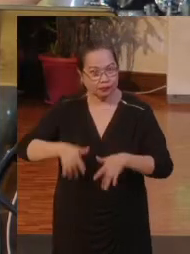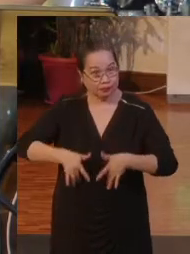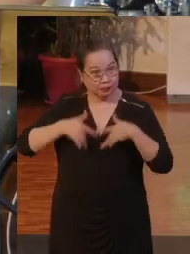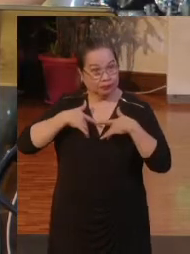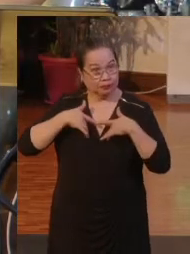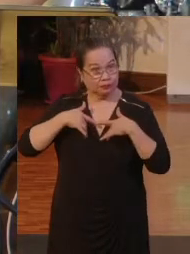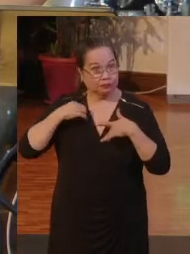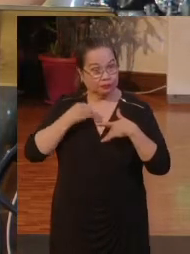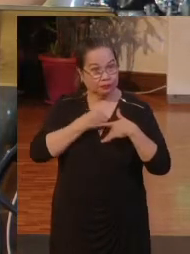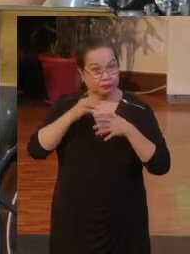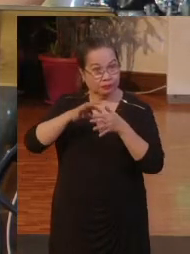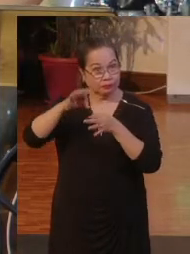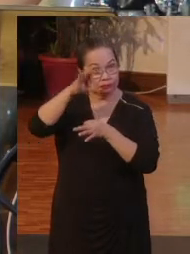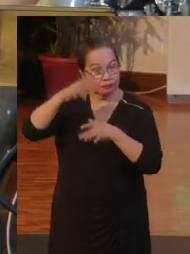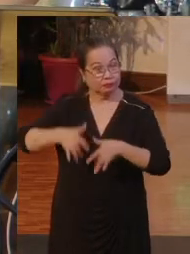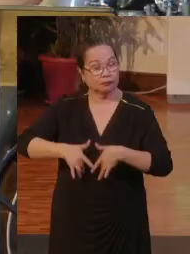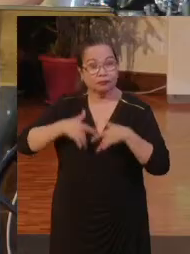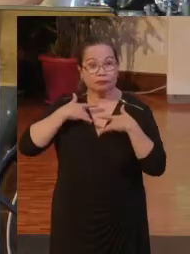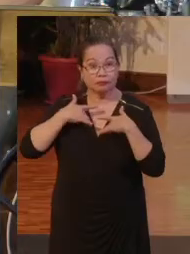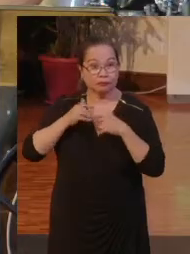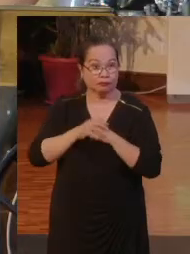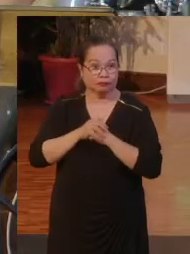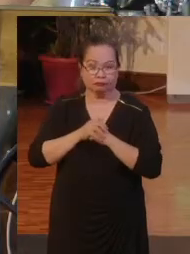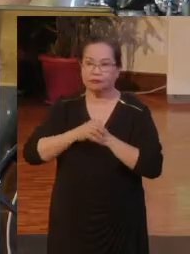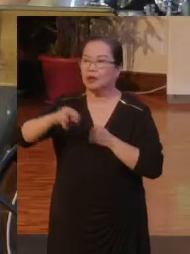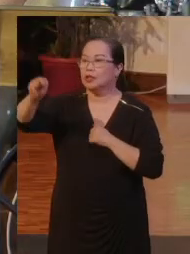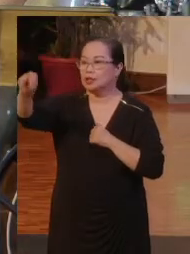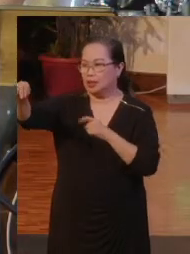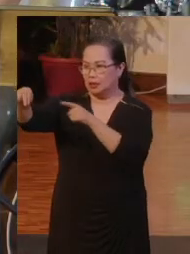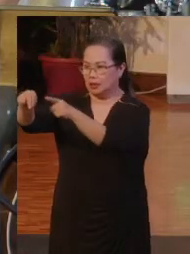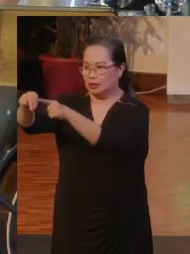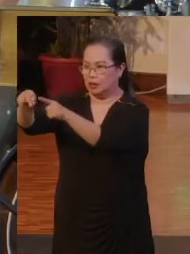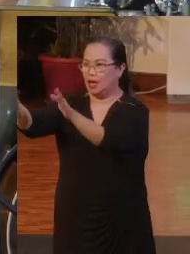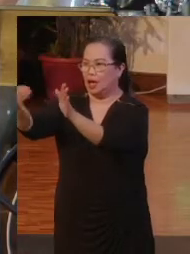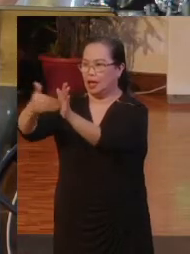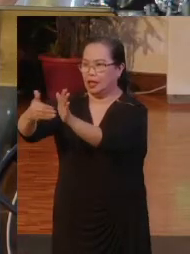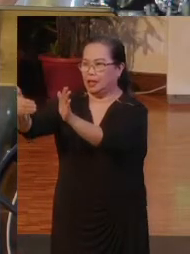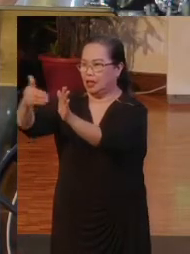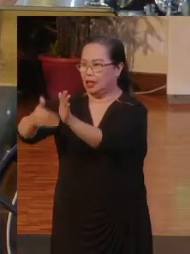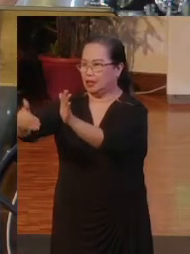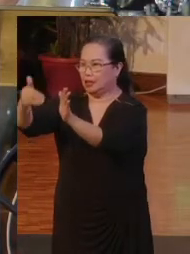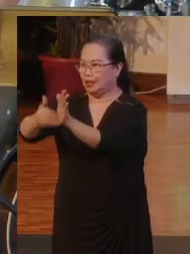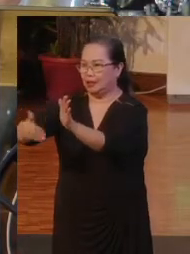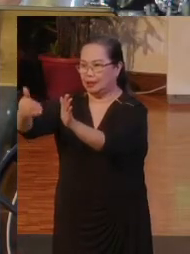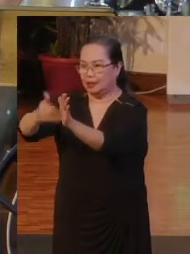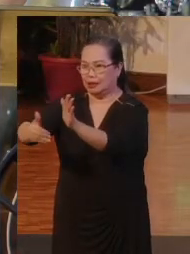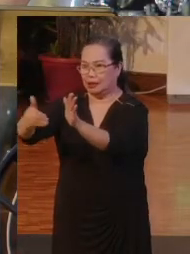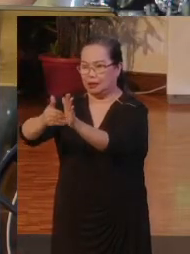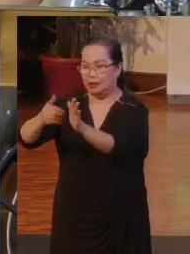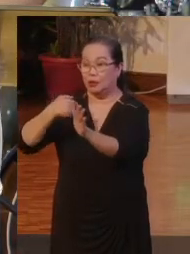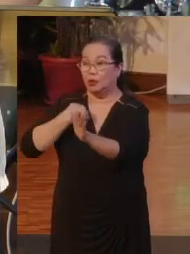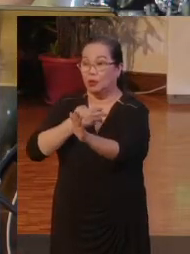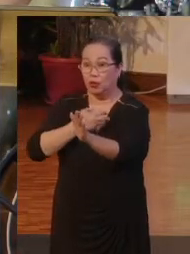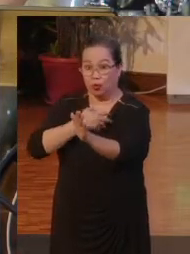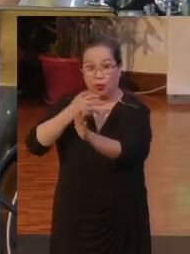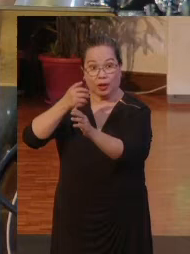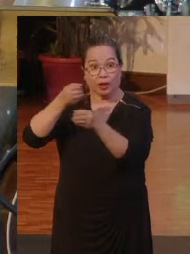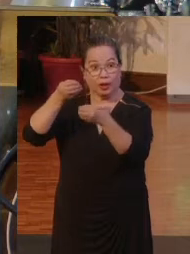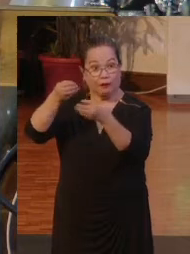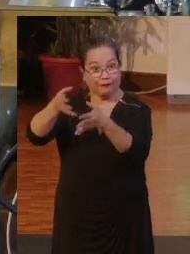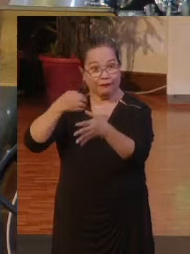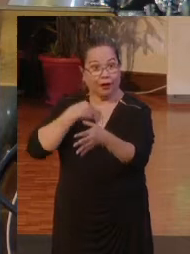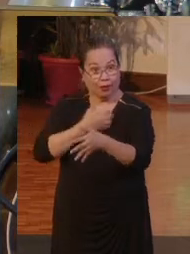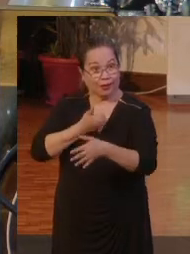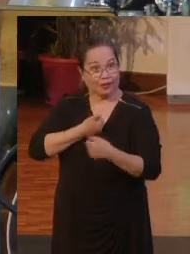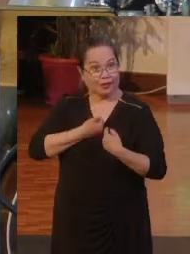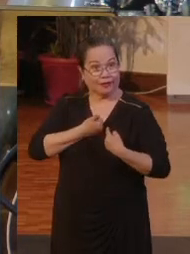sa ating buhay espiritual, dapat paulit-ulit din natin itinatalaga ang ating